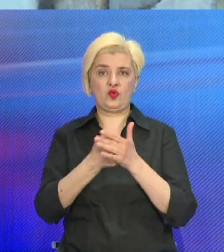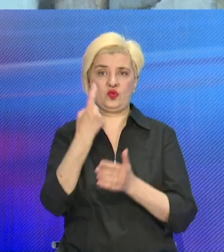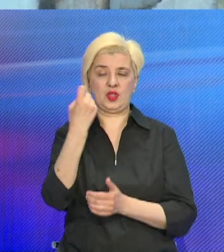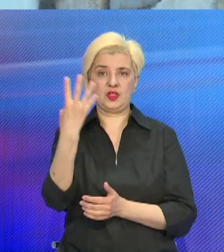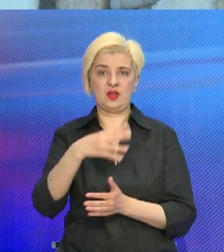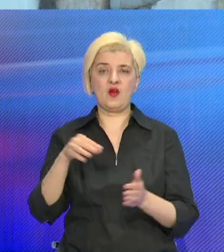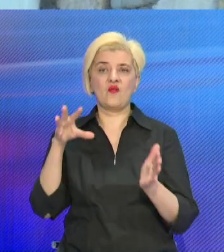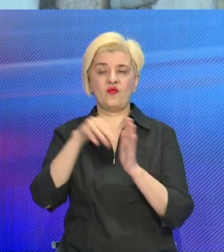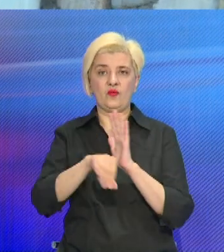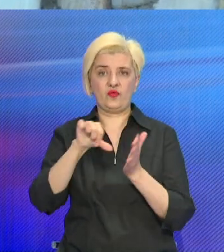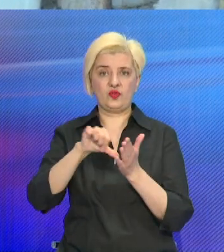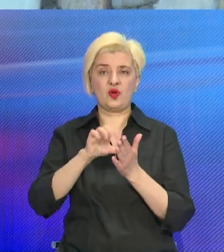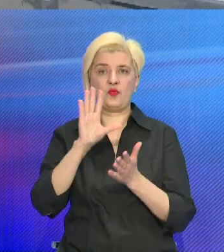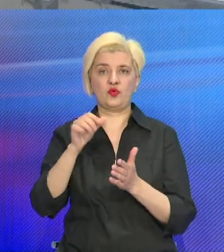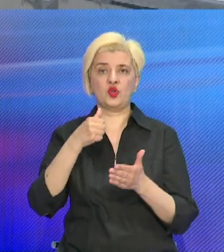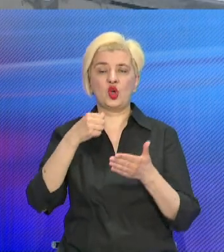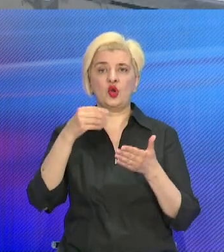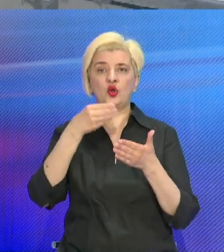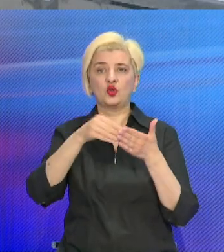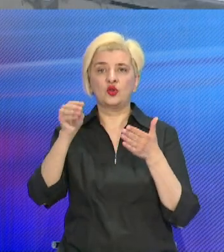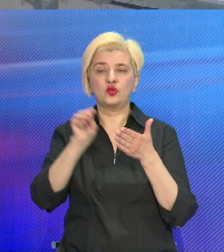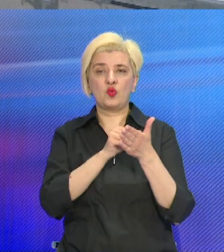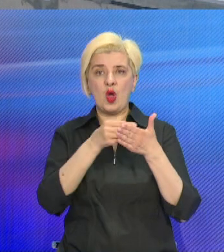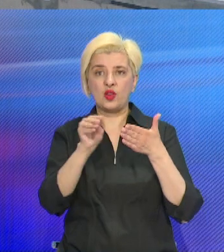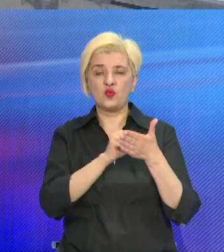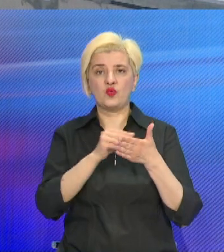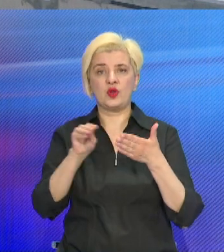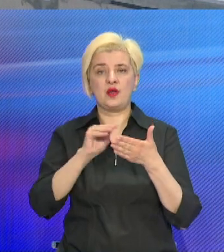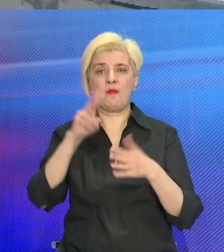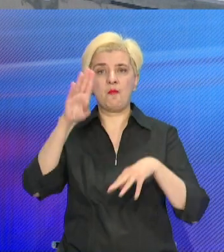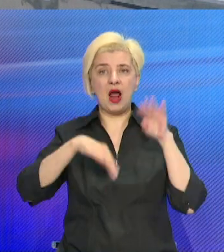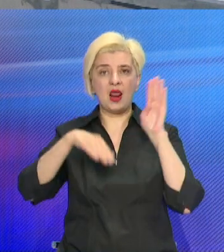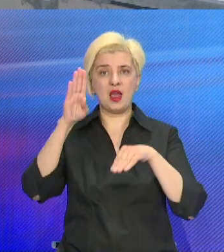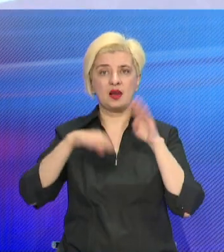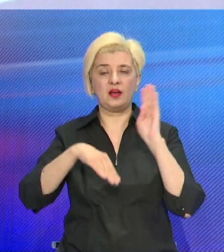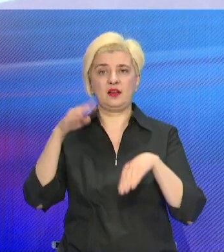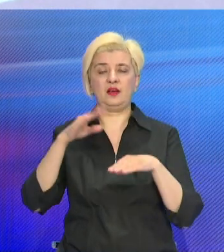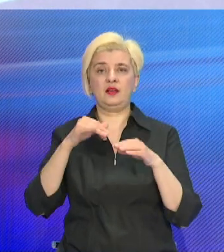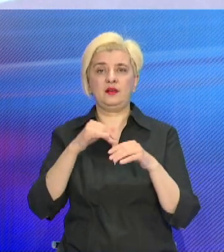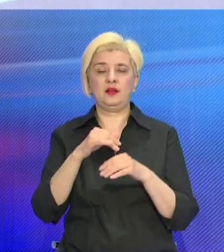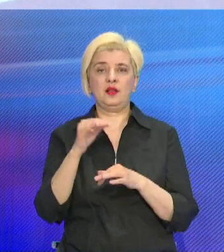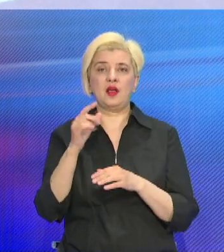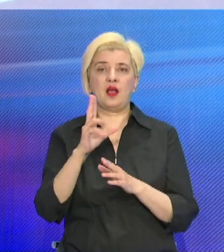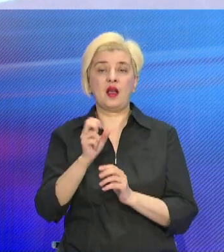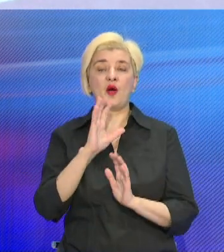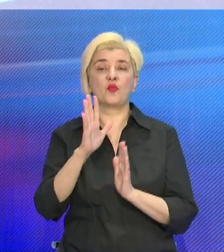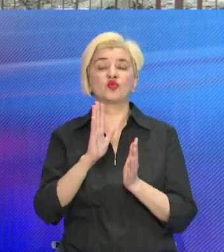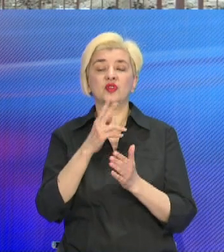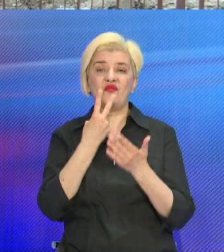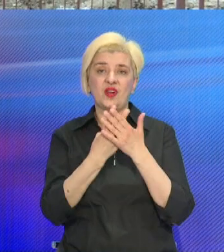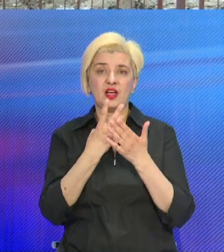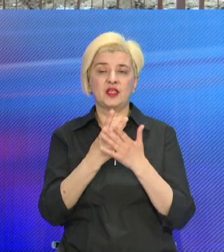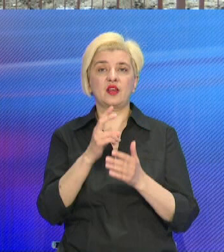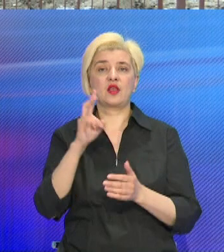тынковщики, маляры, облицовщики и фасадчики. И хотя покуль тяжко уявить, как будет выглядать научальная установа у Першамайским, будовники запевнивают,